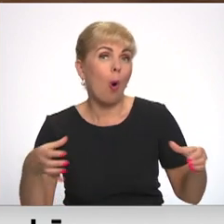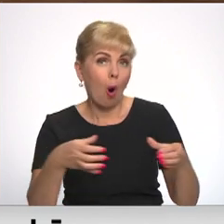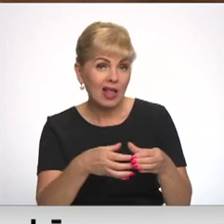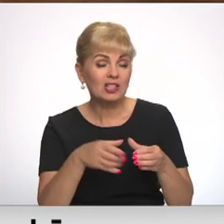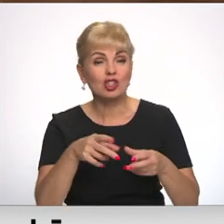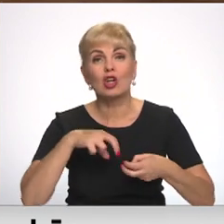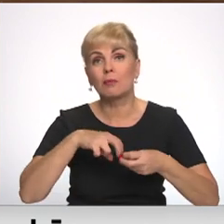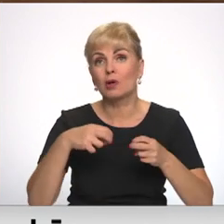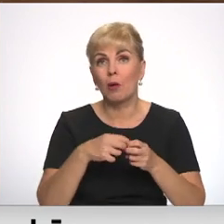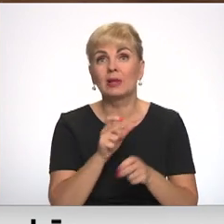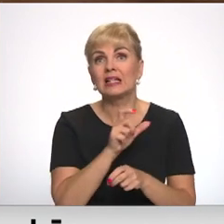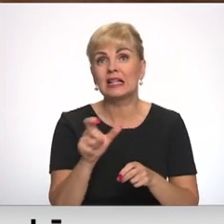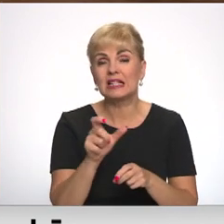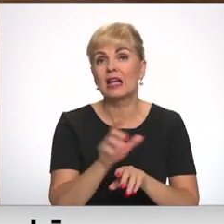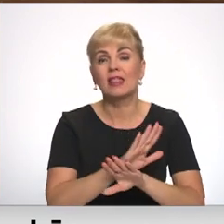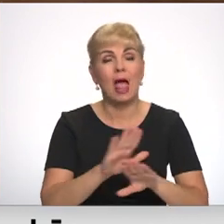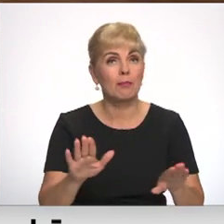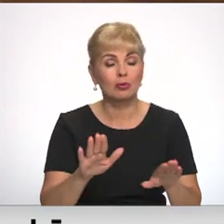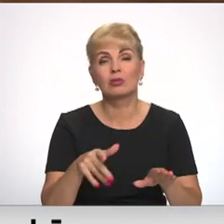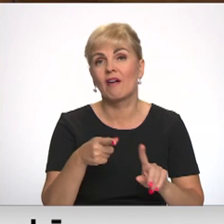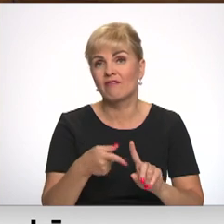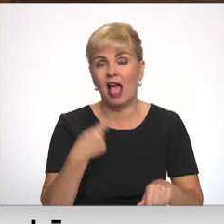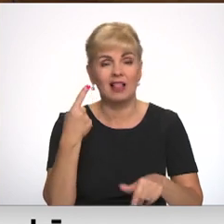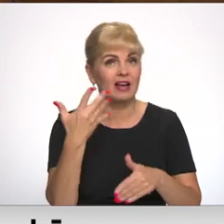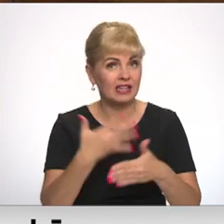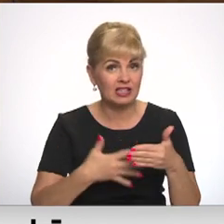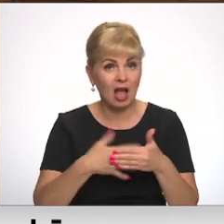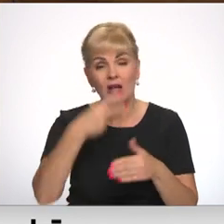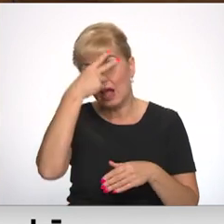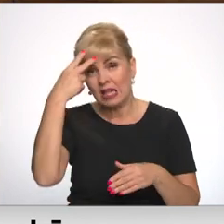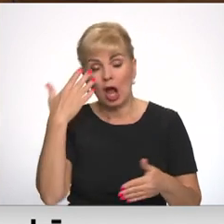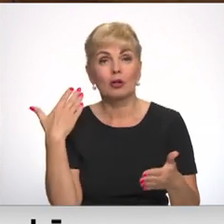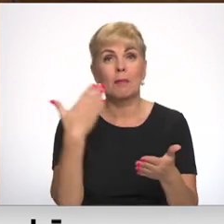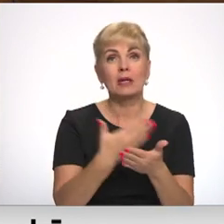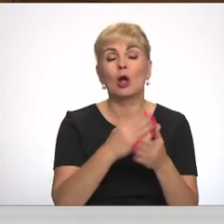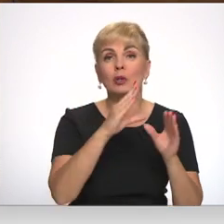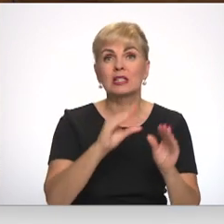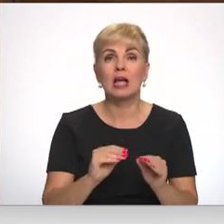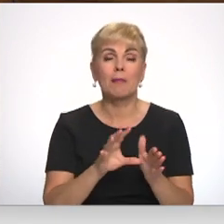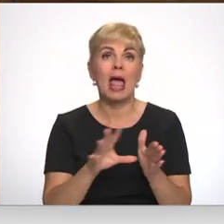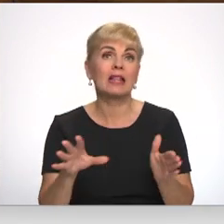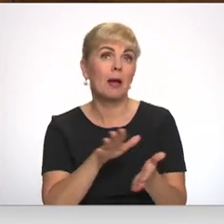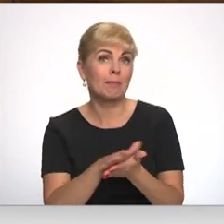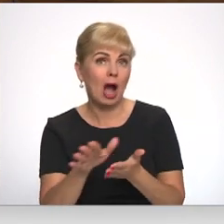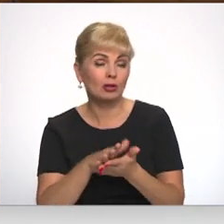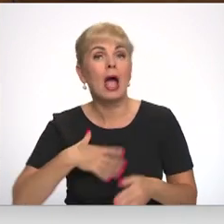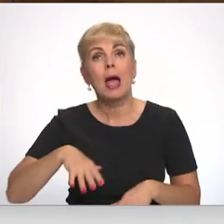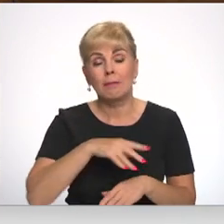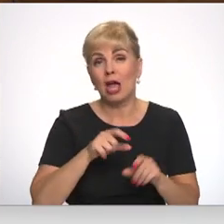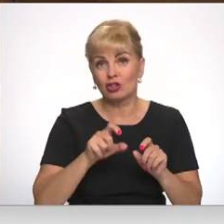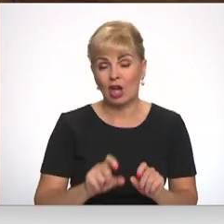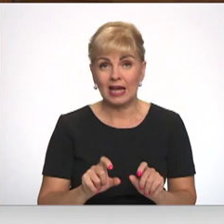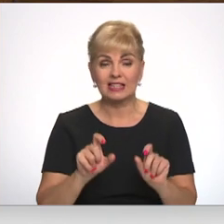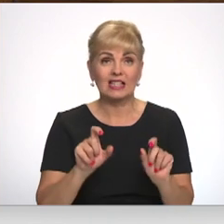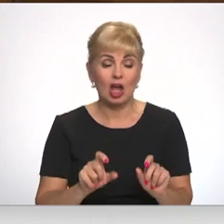problēmas tik drīz vairs netiks vēl risinātas. Lietuva piedāvā samazināt energopatēriņu. Vai mēs šeit sēdoši